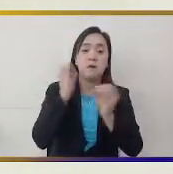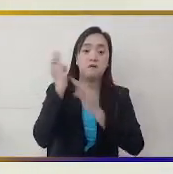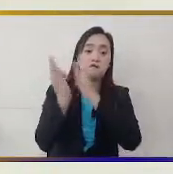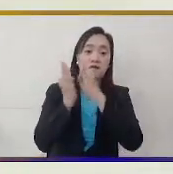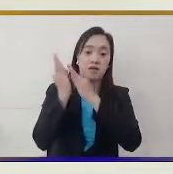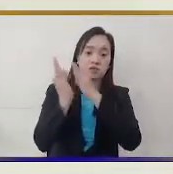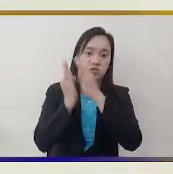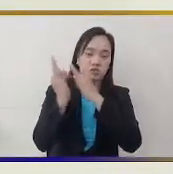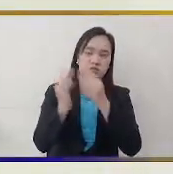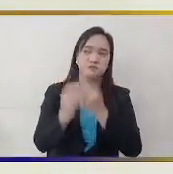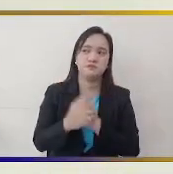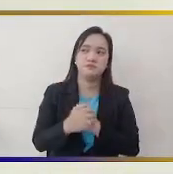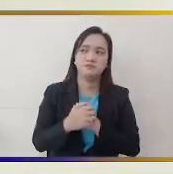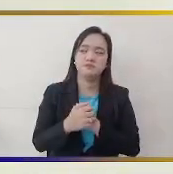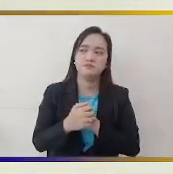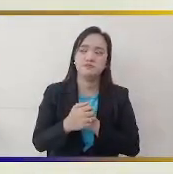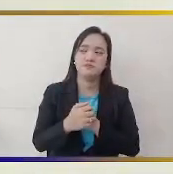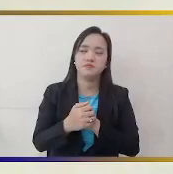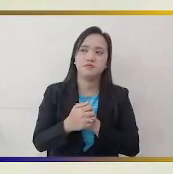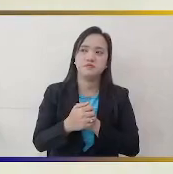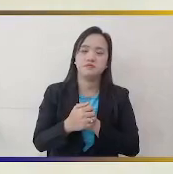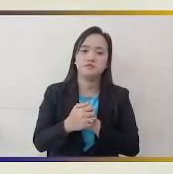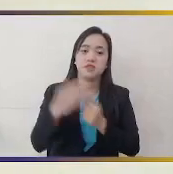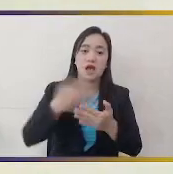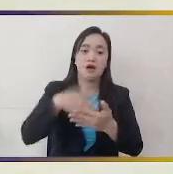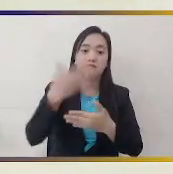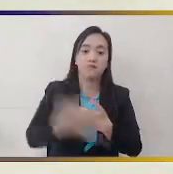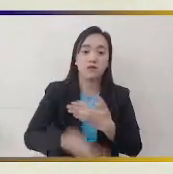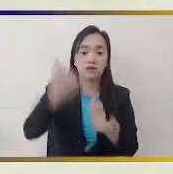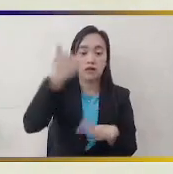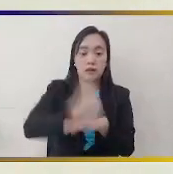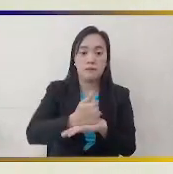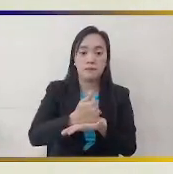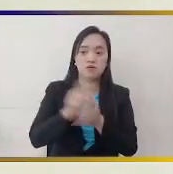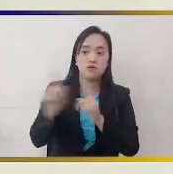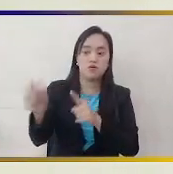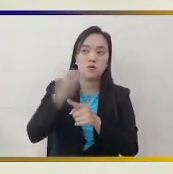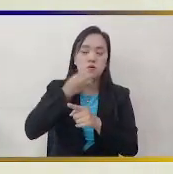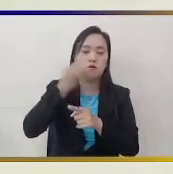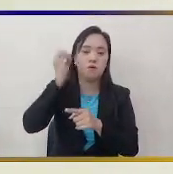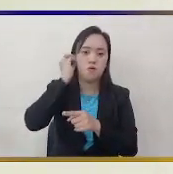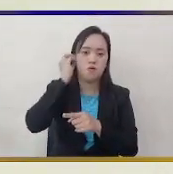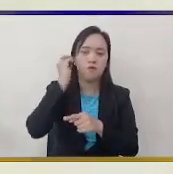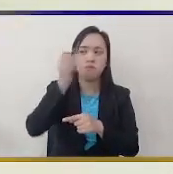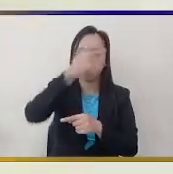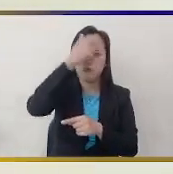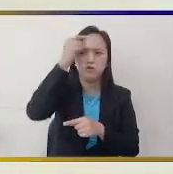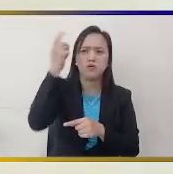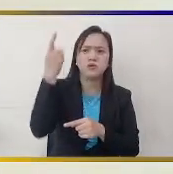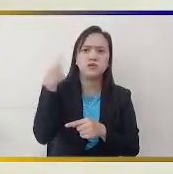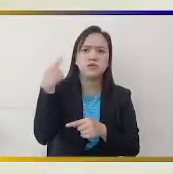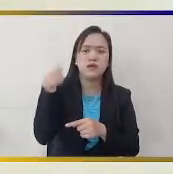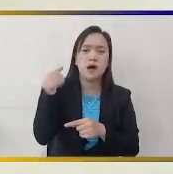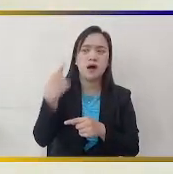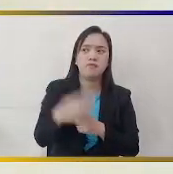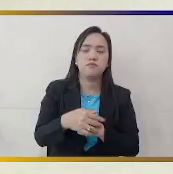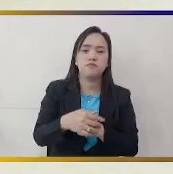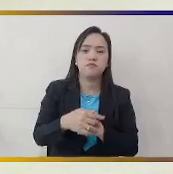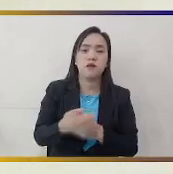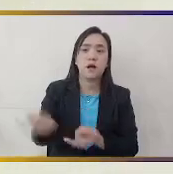nawawala totoo yan after the Amen uuwi ako sisibat na kaagad ako kasi may darating akong customer